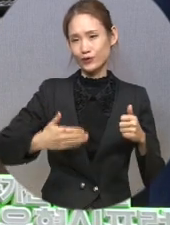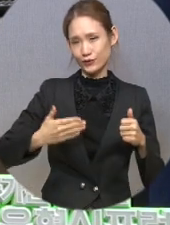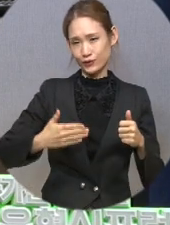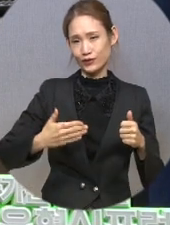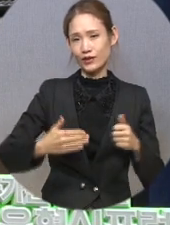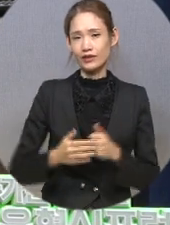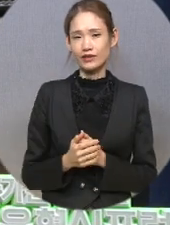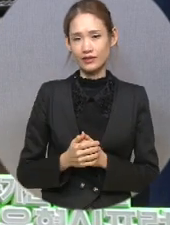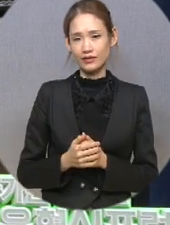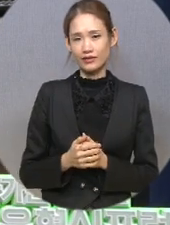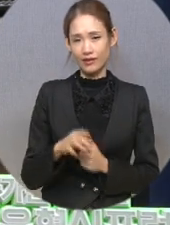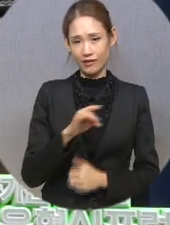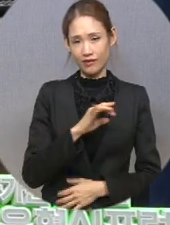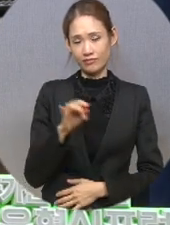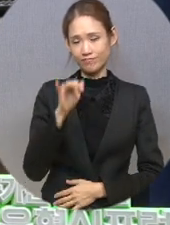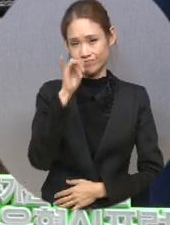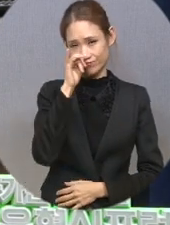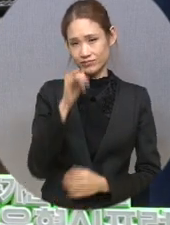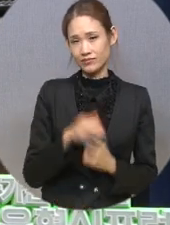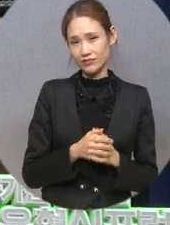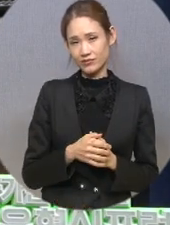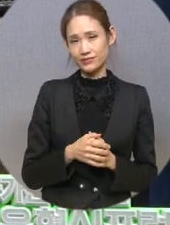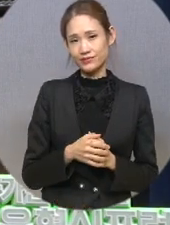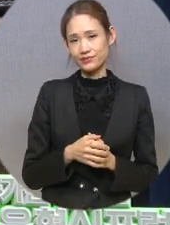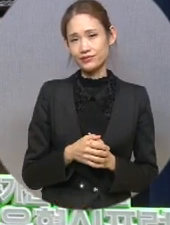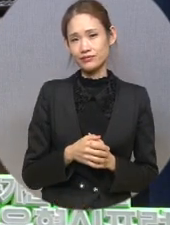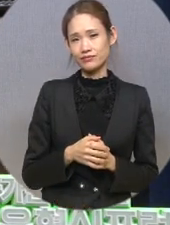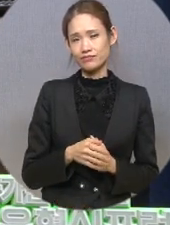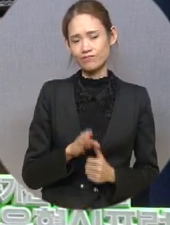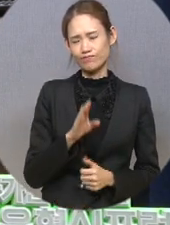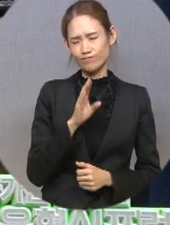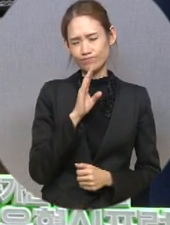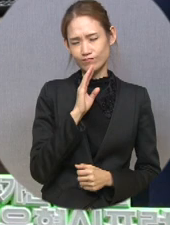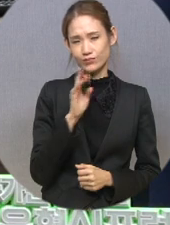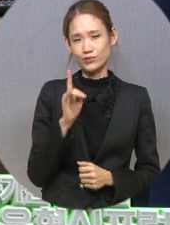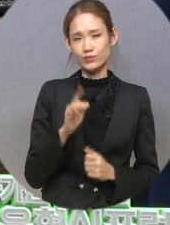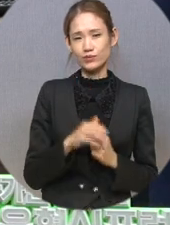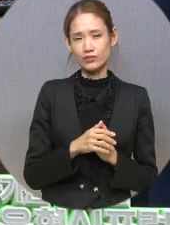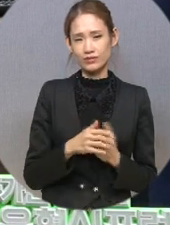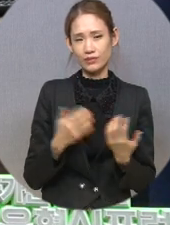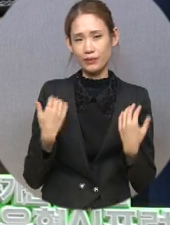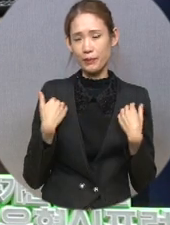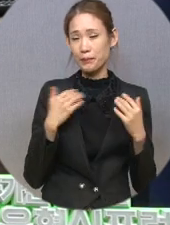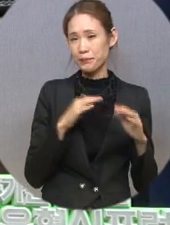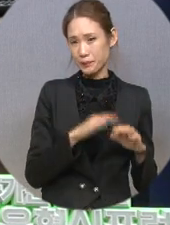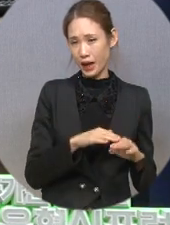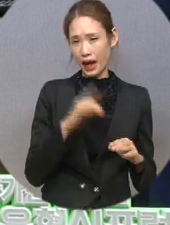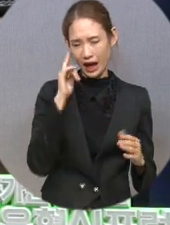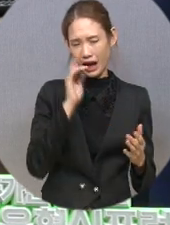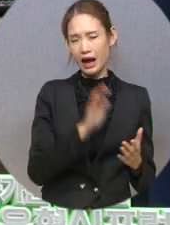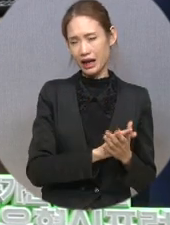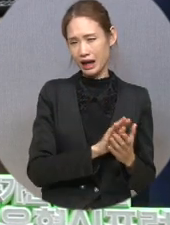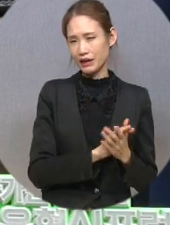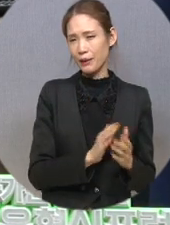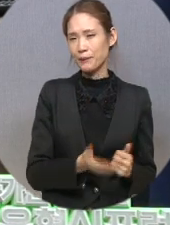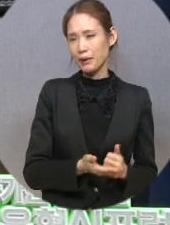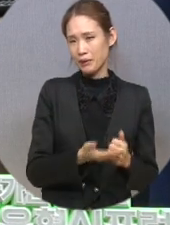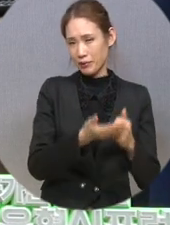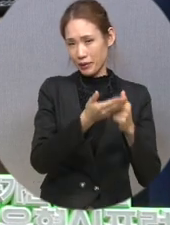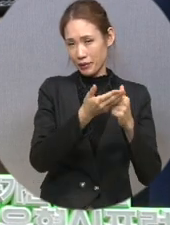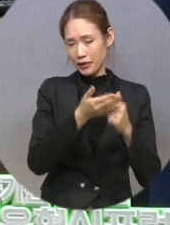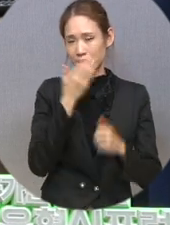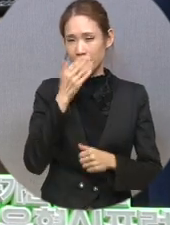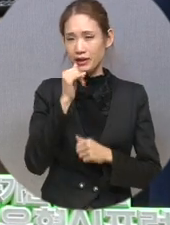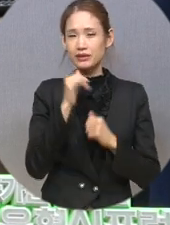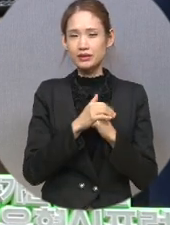주례도 이렇게 하는 경우가 있는데 정말 내버려둬도 자기가 알아서 잘하는 친구들은 뭐 부태 가정 안 가도